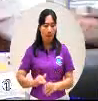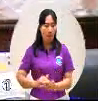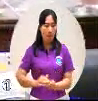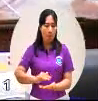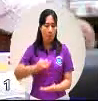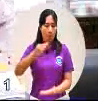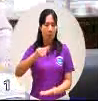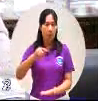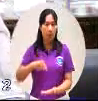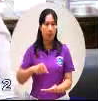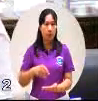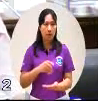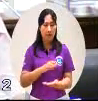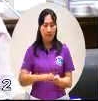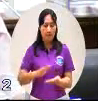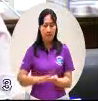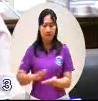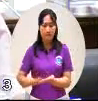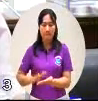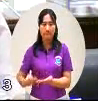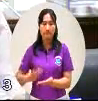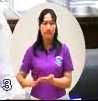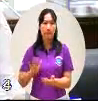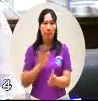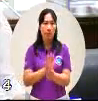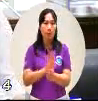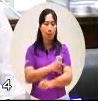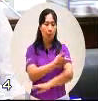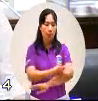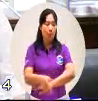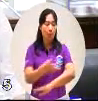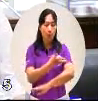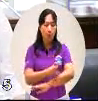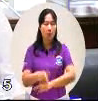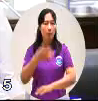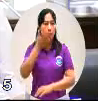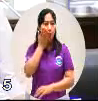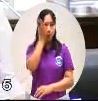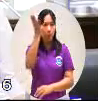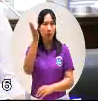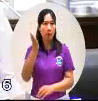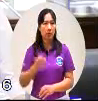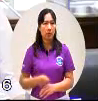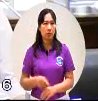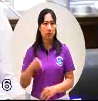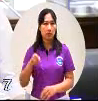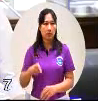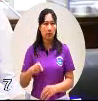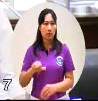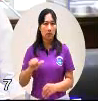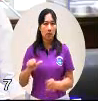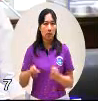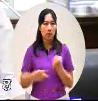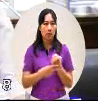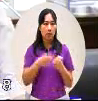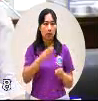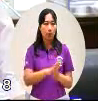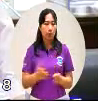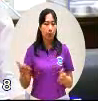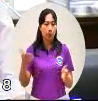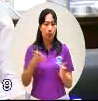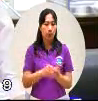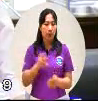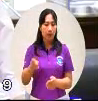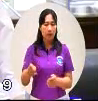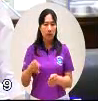河流哈能够很顺畅，因为这个区块这个五里埔到那么下，说实